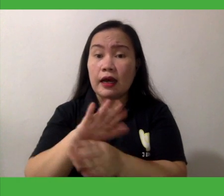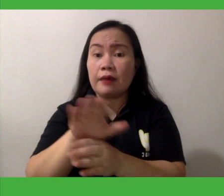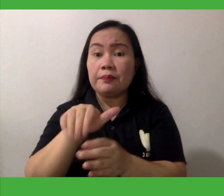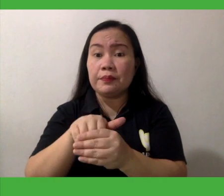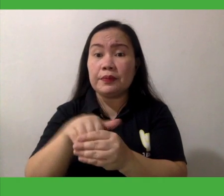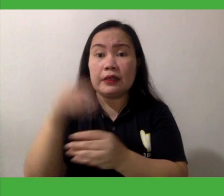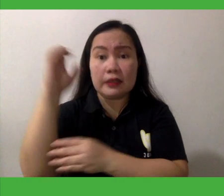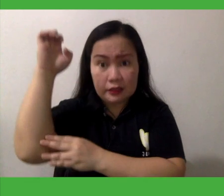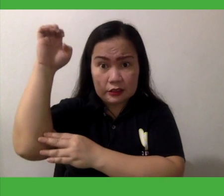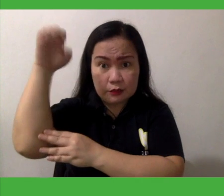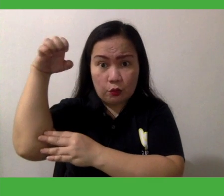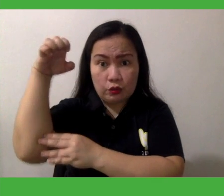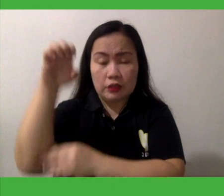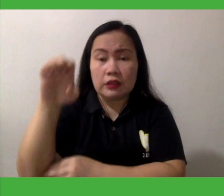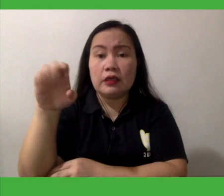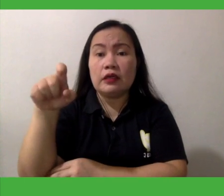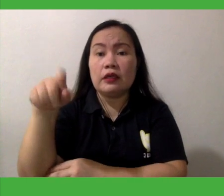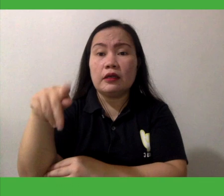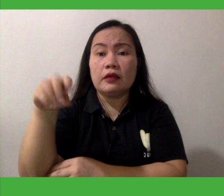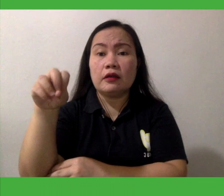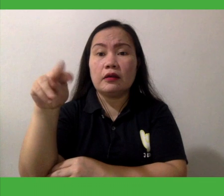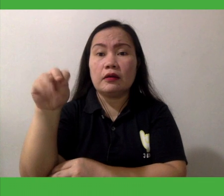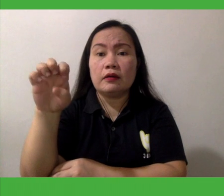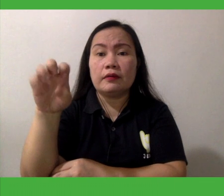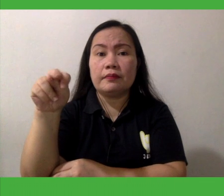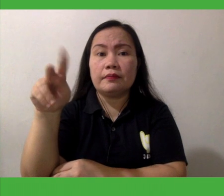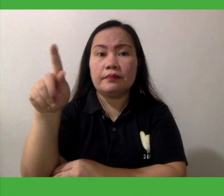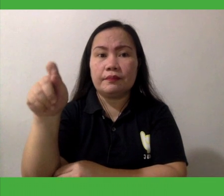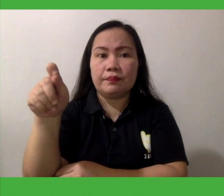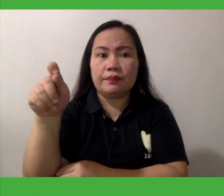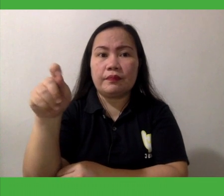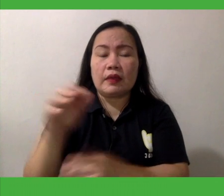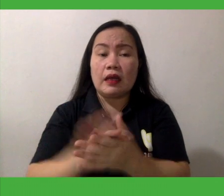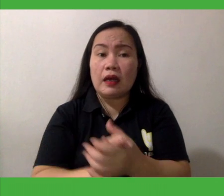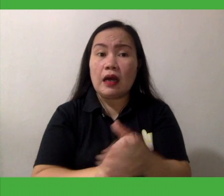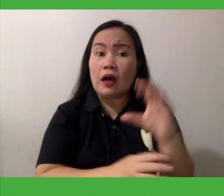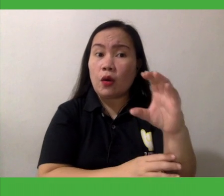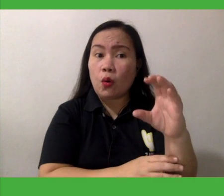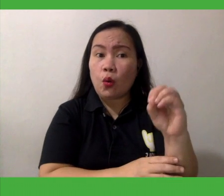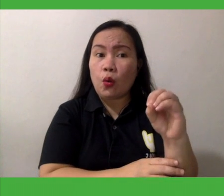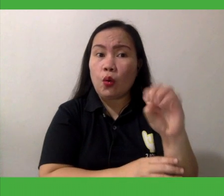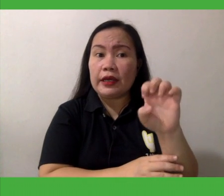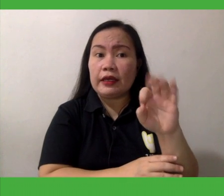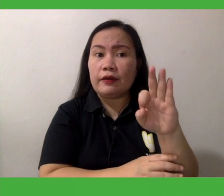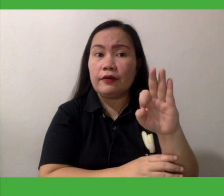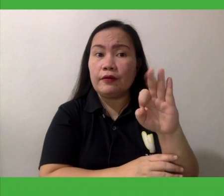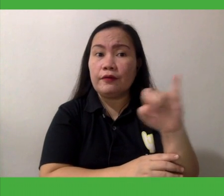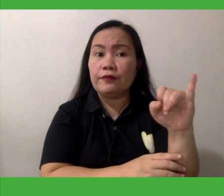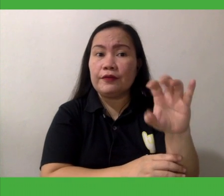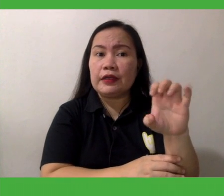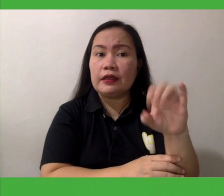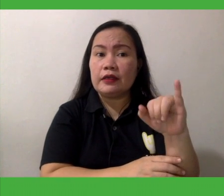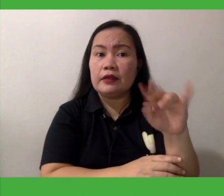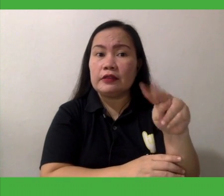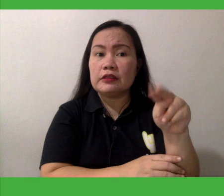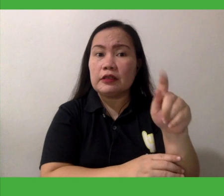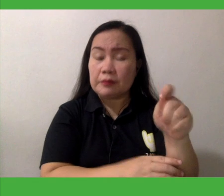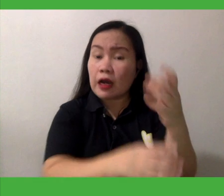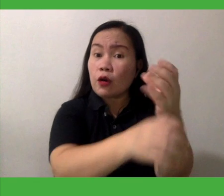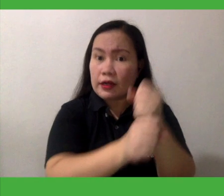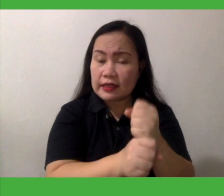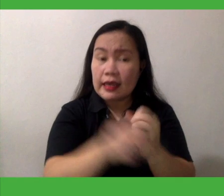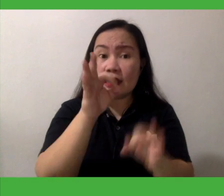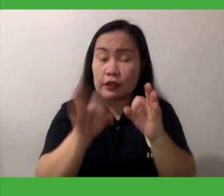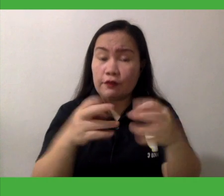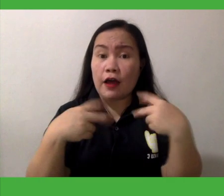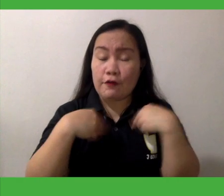the exponents. Okay? So, ang coefficient po ay makukuha nyo lang kapag nakita nyo na may number